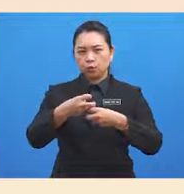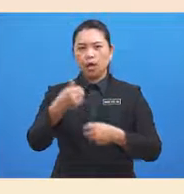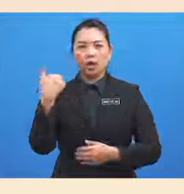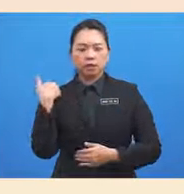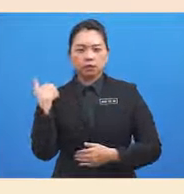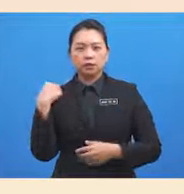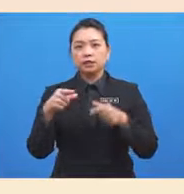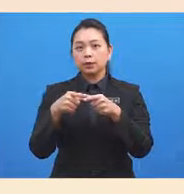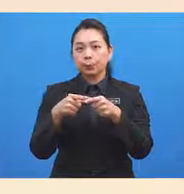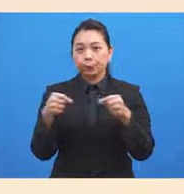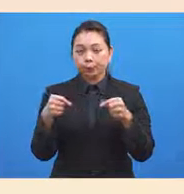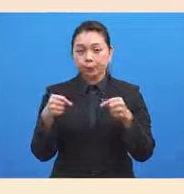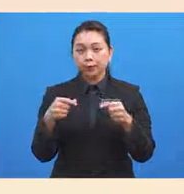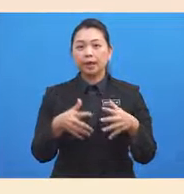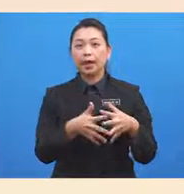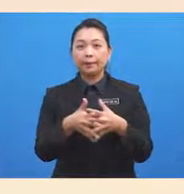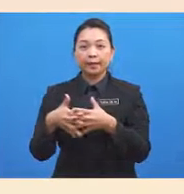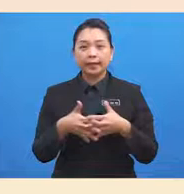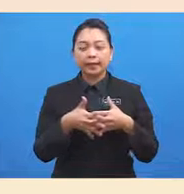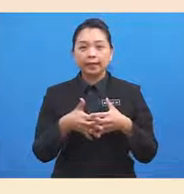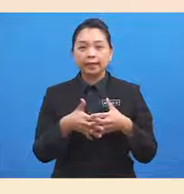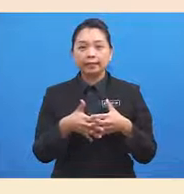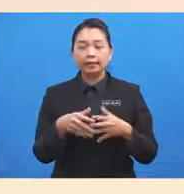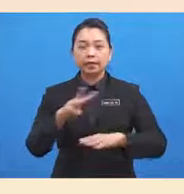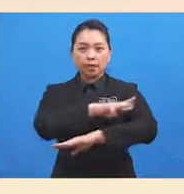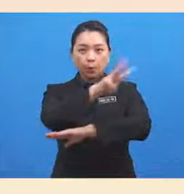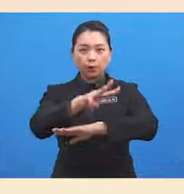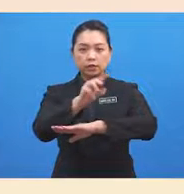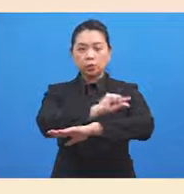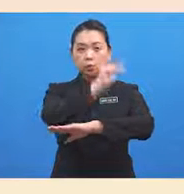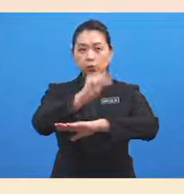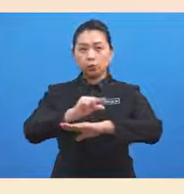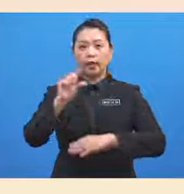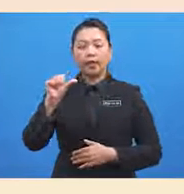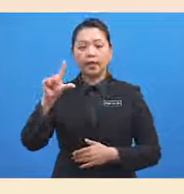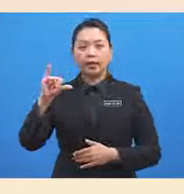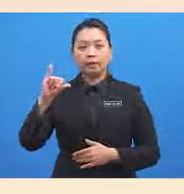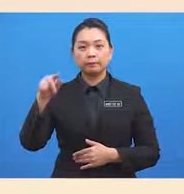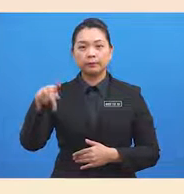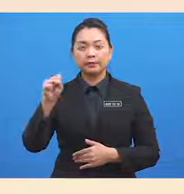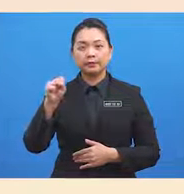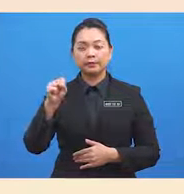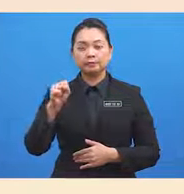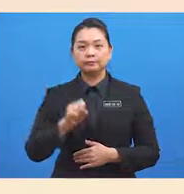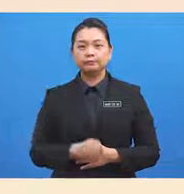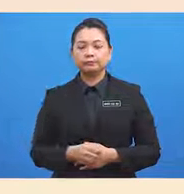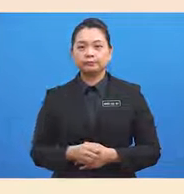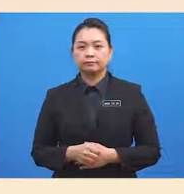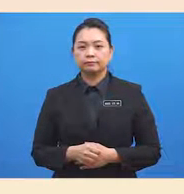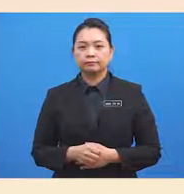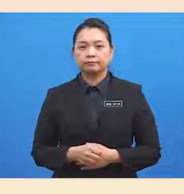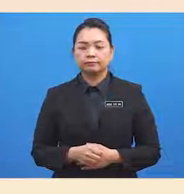terdapat di Jepun, Amerika Syarikat dan kawasan pergunungan Alps di Eropah?